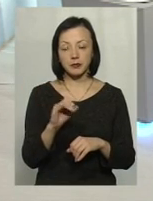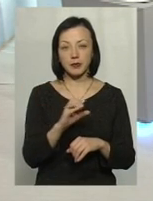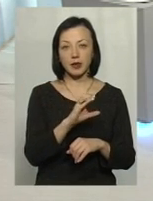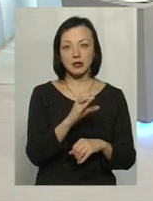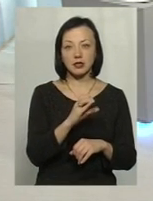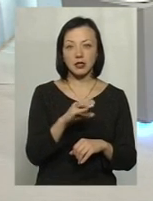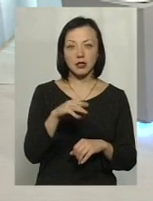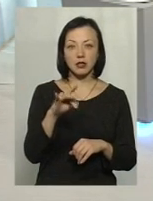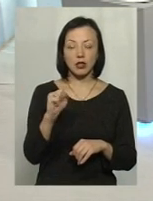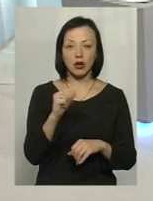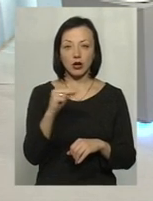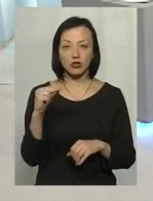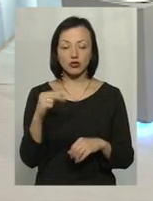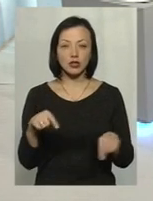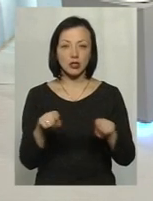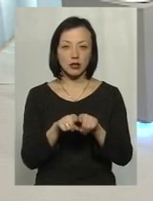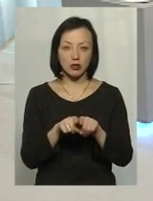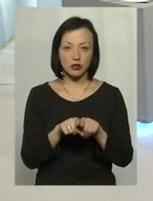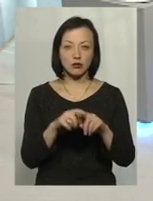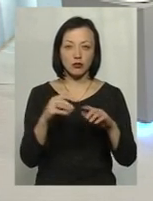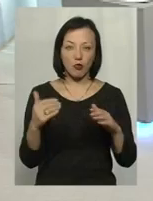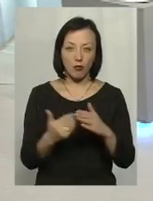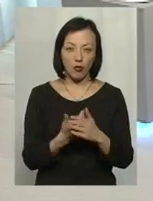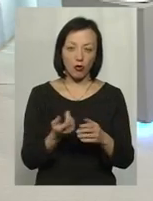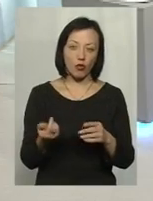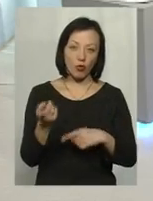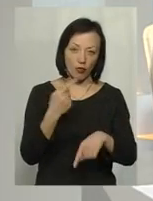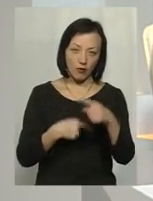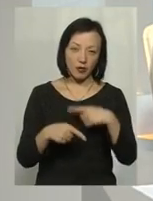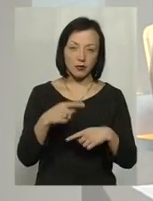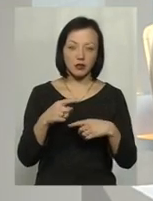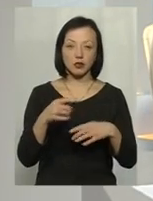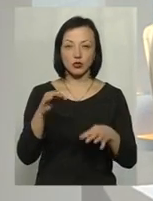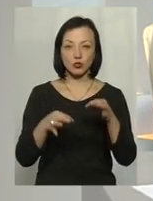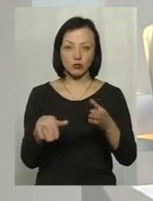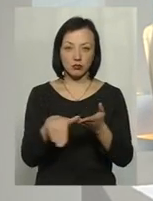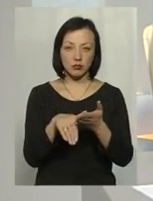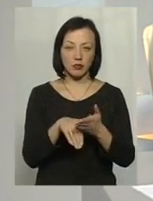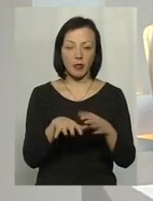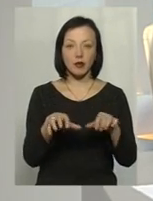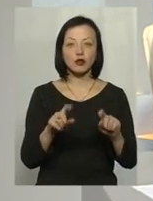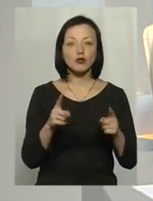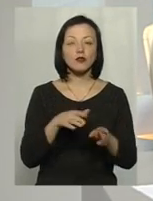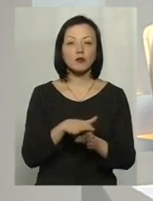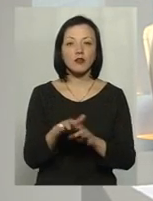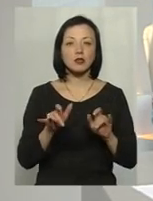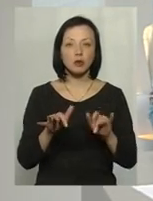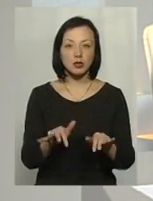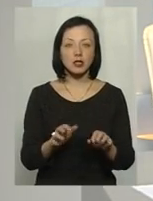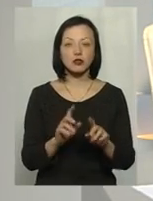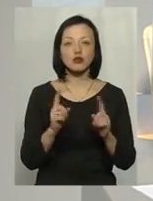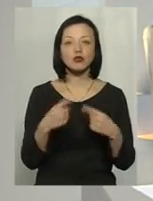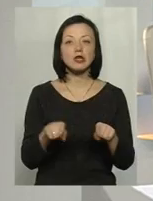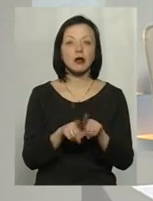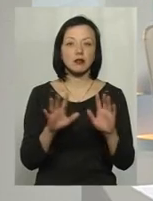Сергій Трач теж поновився через суд на посаді. Чому відбуваються такі процеси?